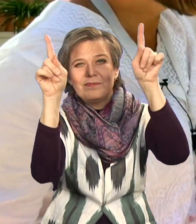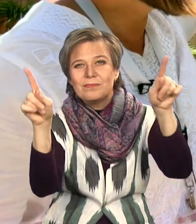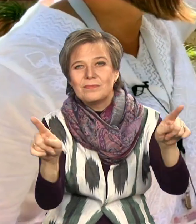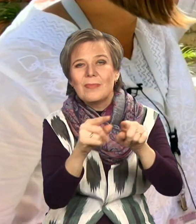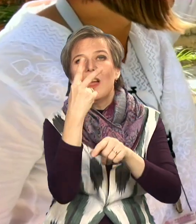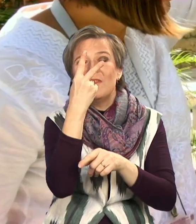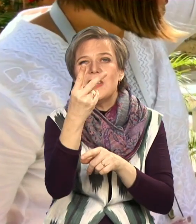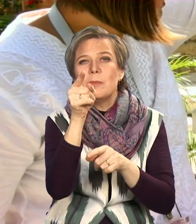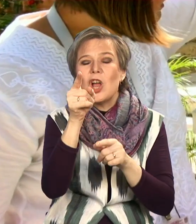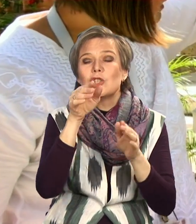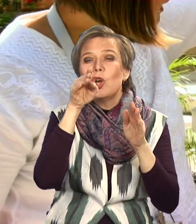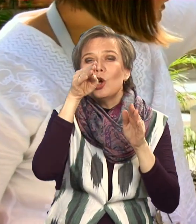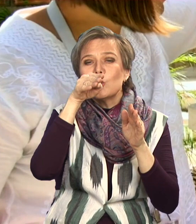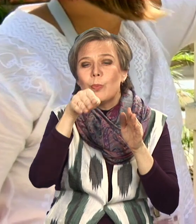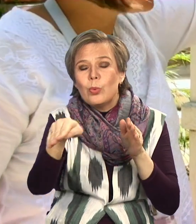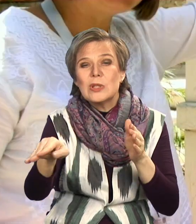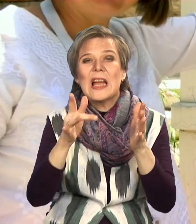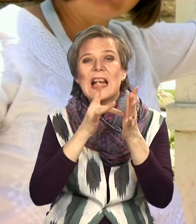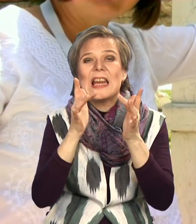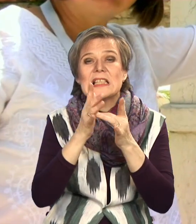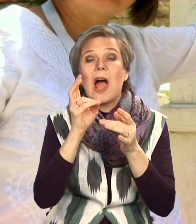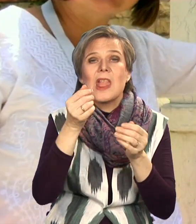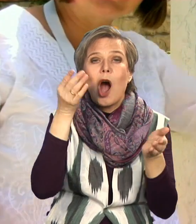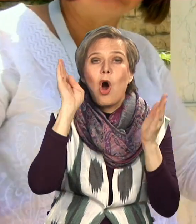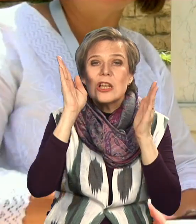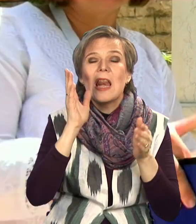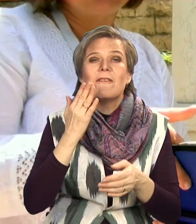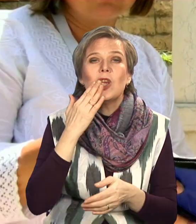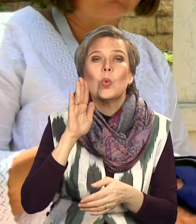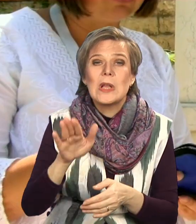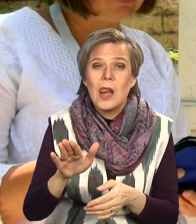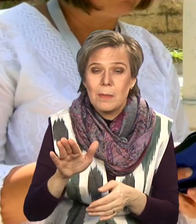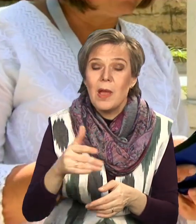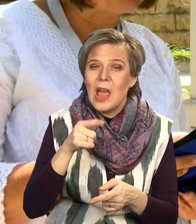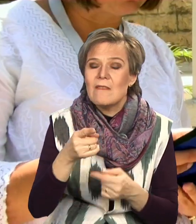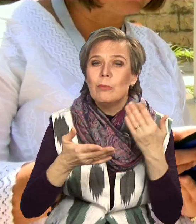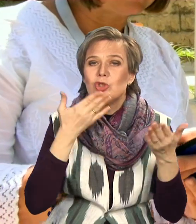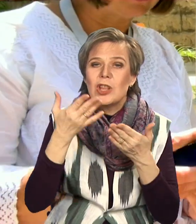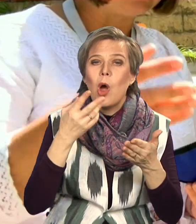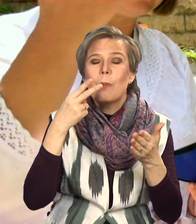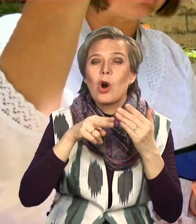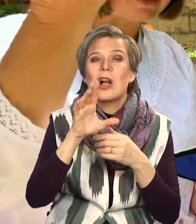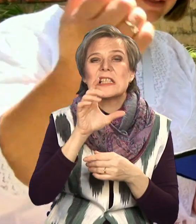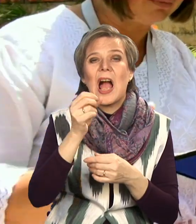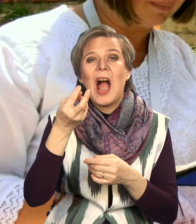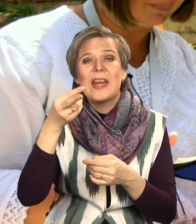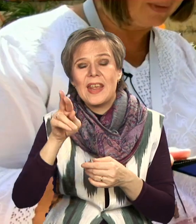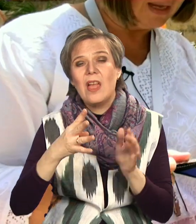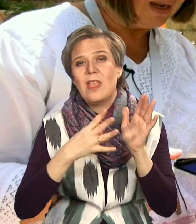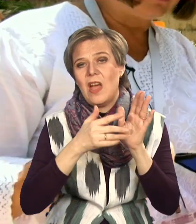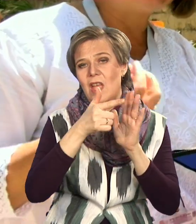с вами сейчас спуск Христа на осле в Иерусалим. И я зачитываю из пророка Захарии 9